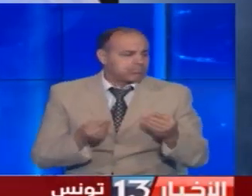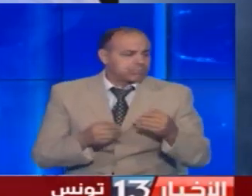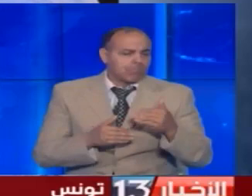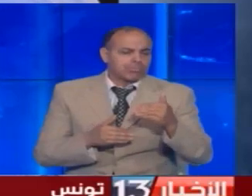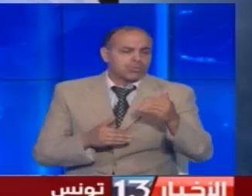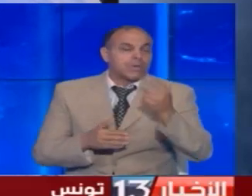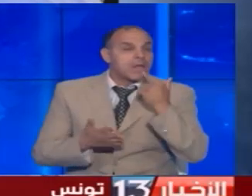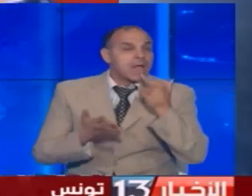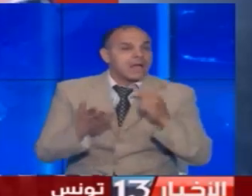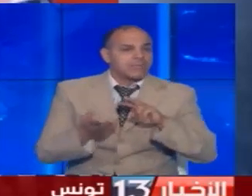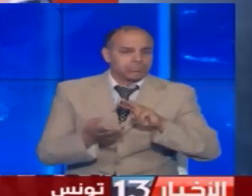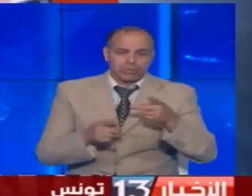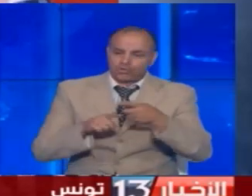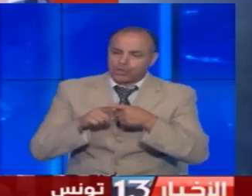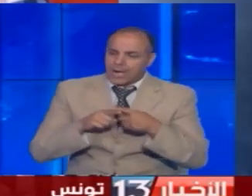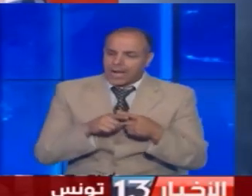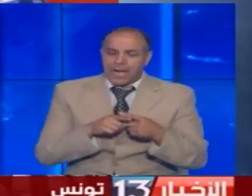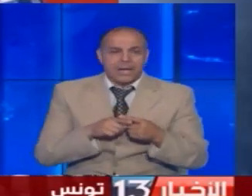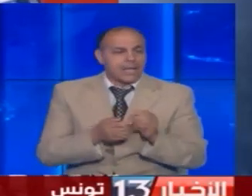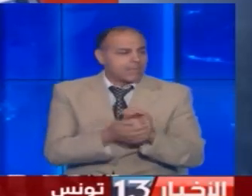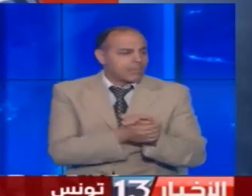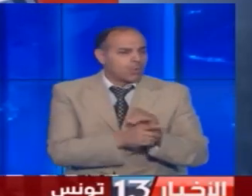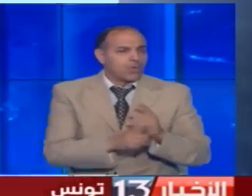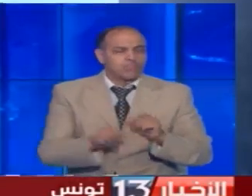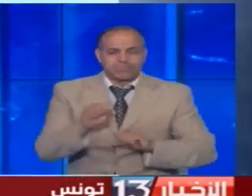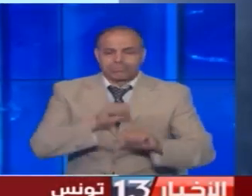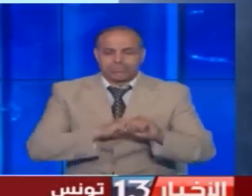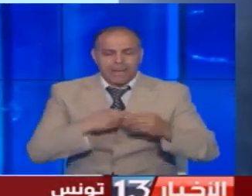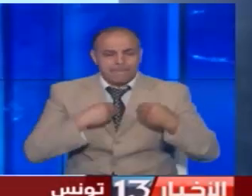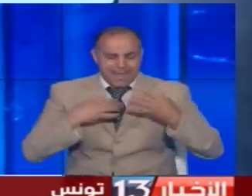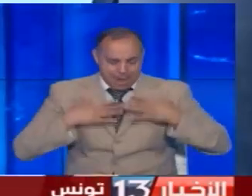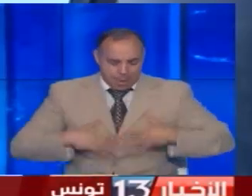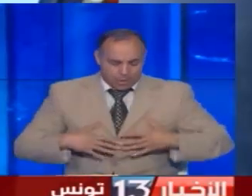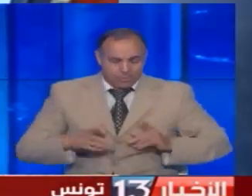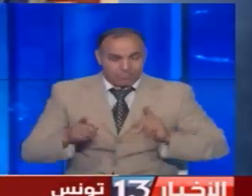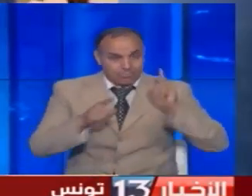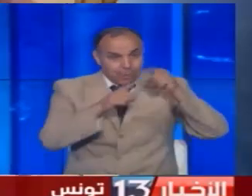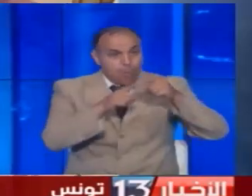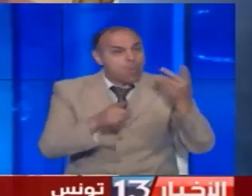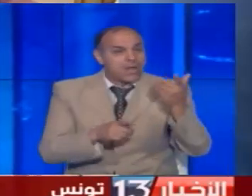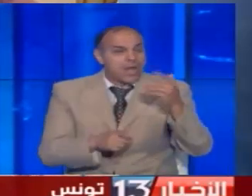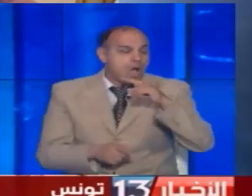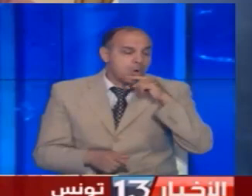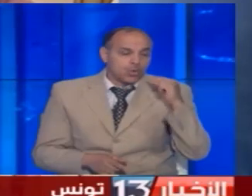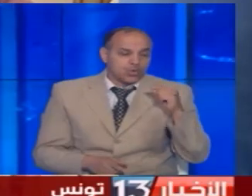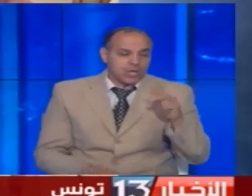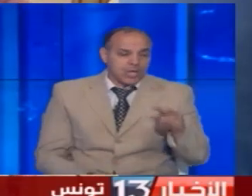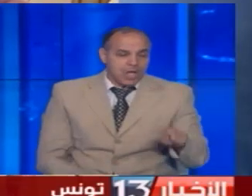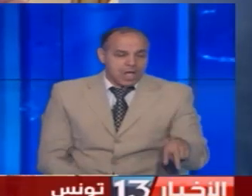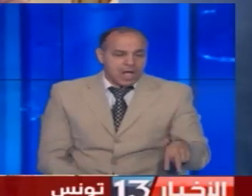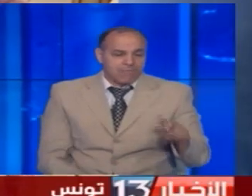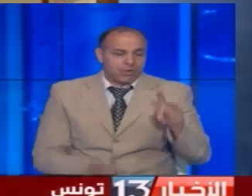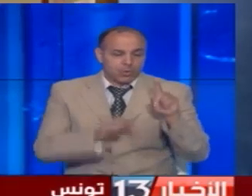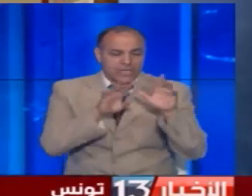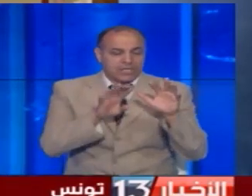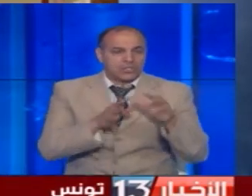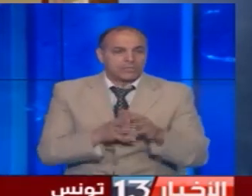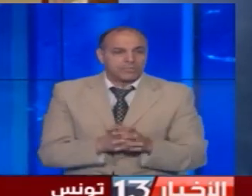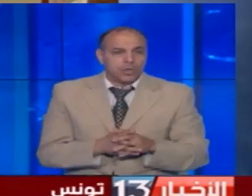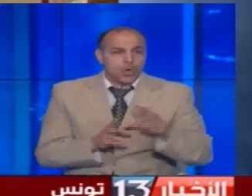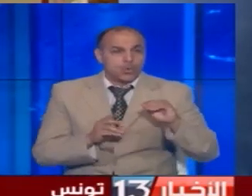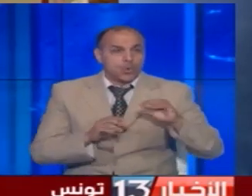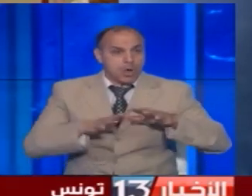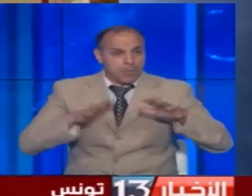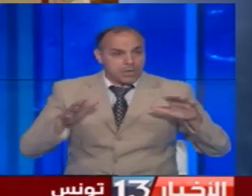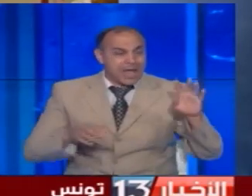المراحل لتنويع الشراكات والارتقاء بنسبة تصدير النسيج نحو الوجهة الروسية بحلول سنة 19 و2000. سوق كبيرة